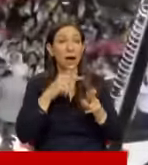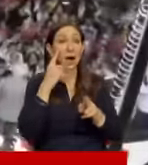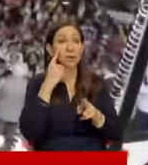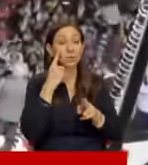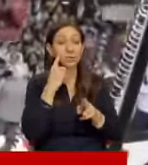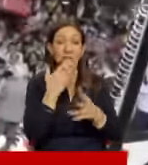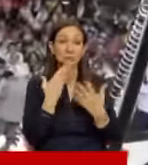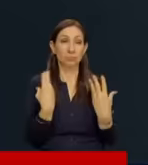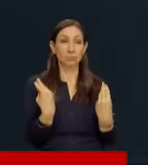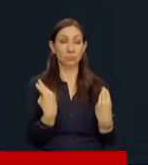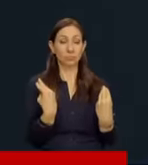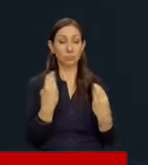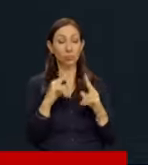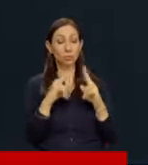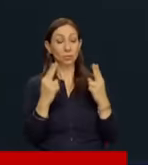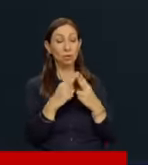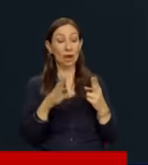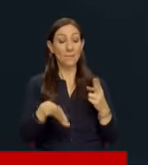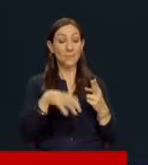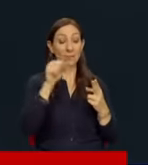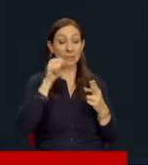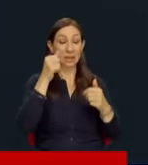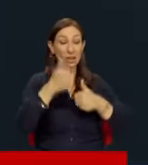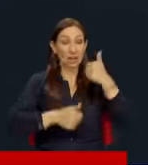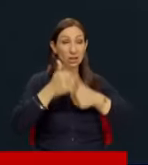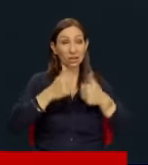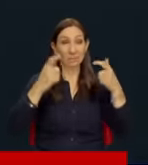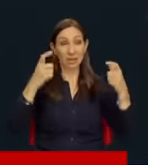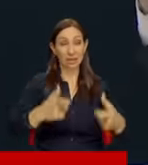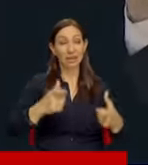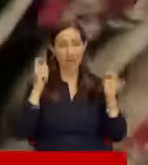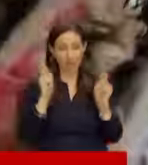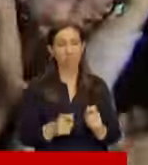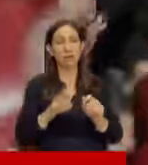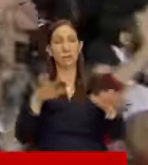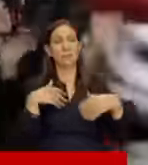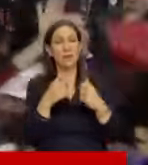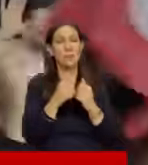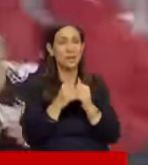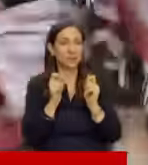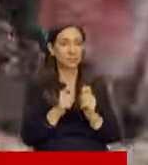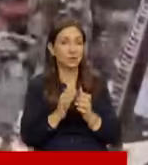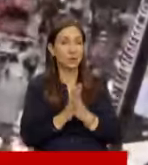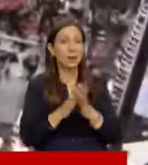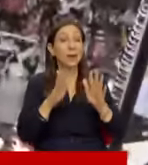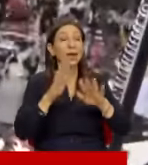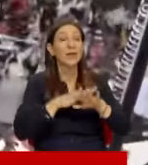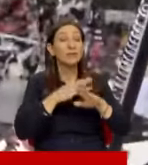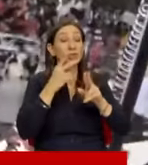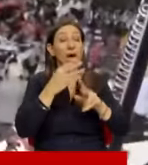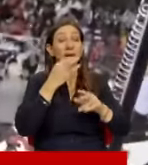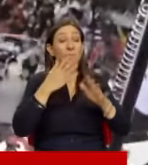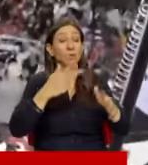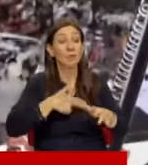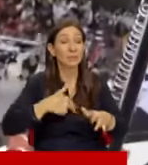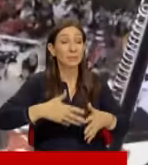Atatürk'e yakışır, dünya başkentlerine yarışır bir kent haline hep birlikte getireceğiz. Yavaş konuşurken Ankara